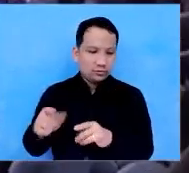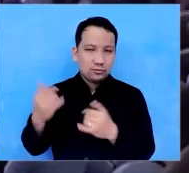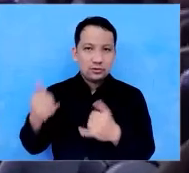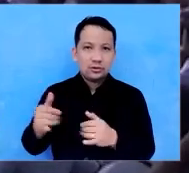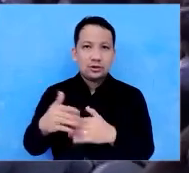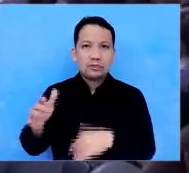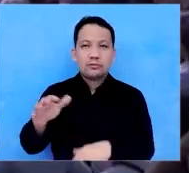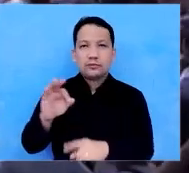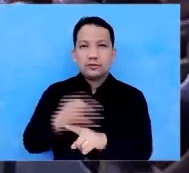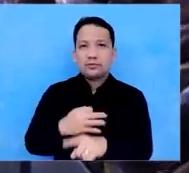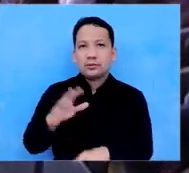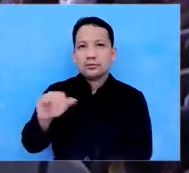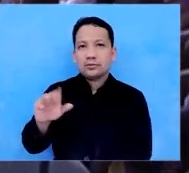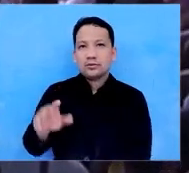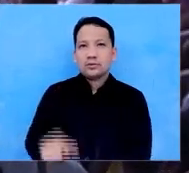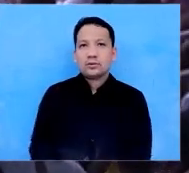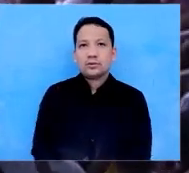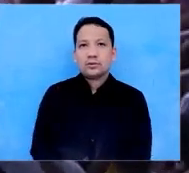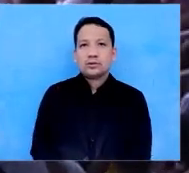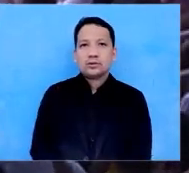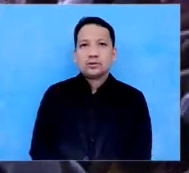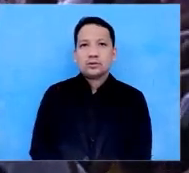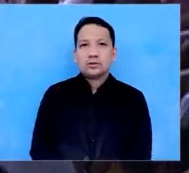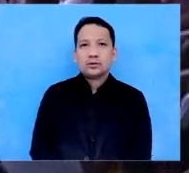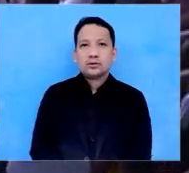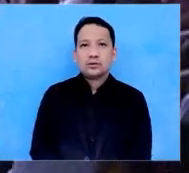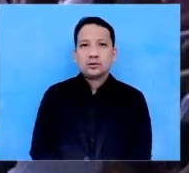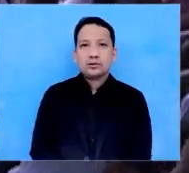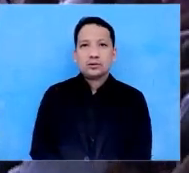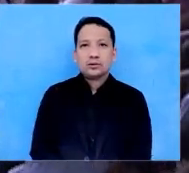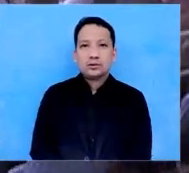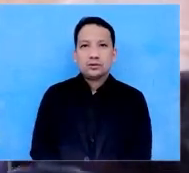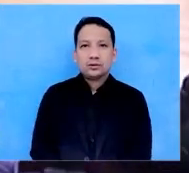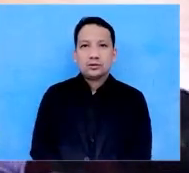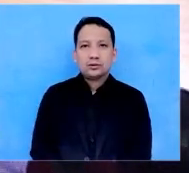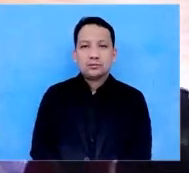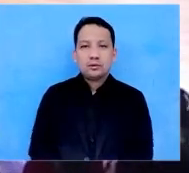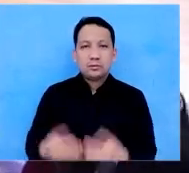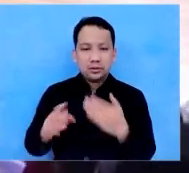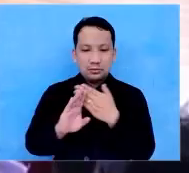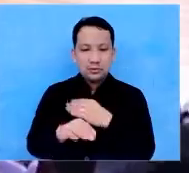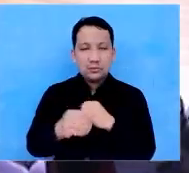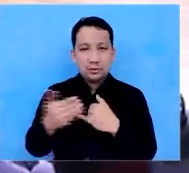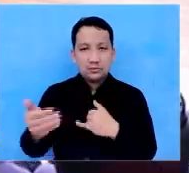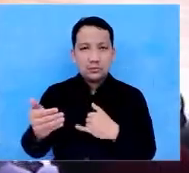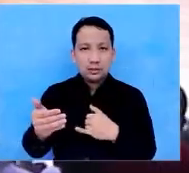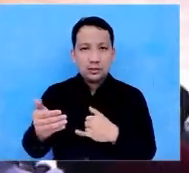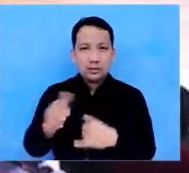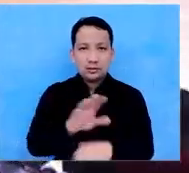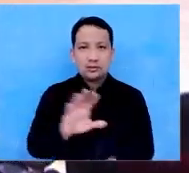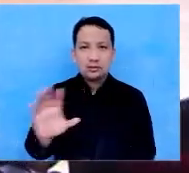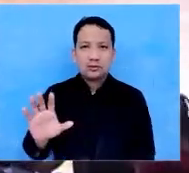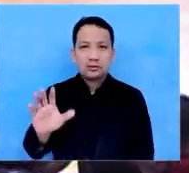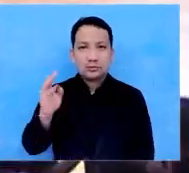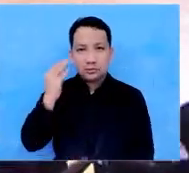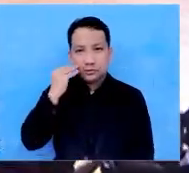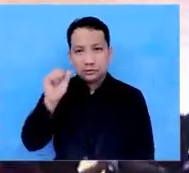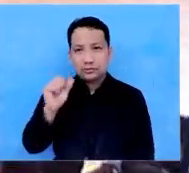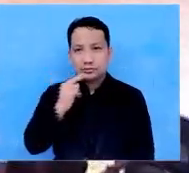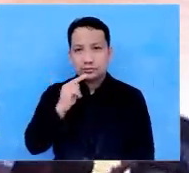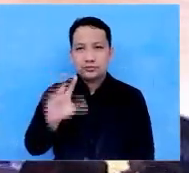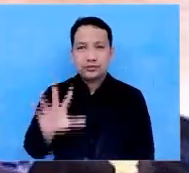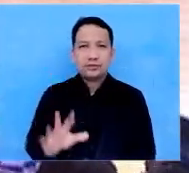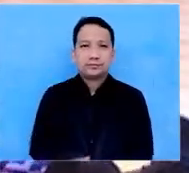sa February 15 via online o sa mga venue ng laro. Nagbabalita mula sa Frontline, Marty Bautista,